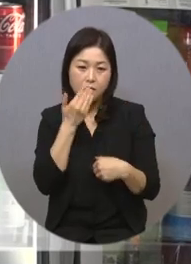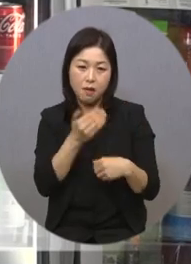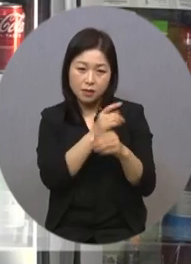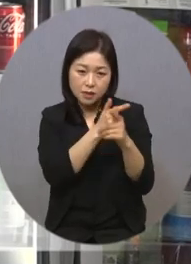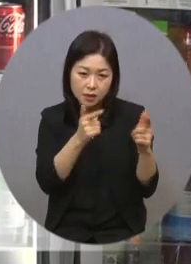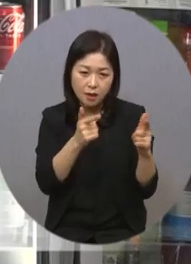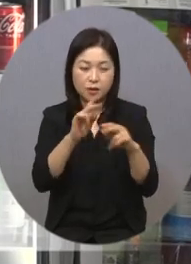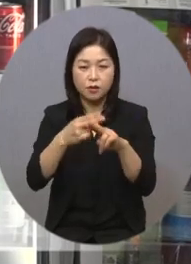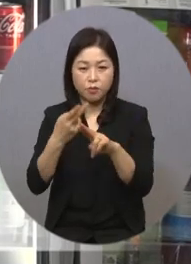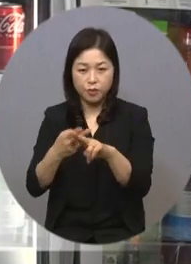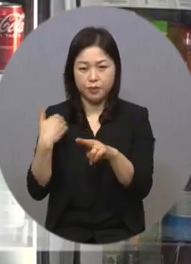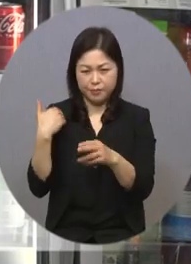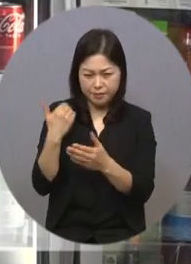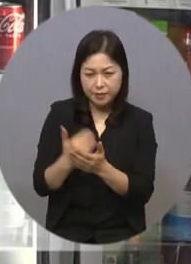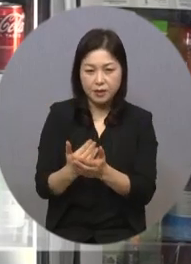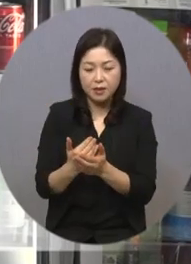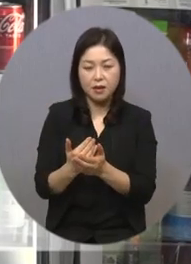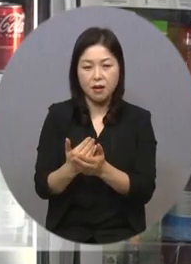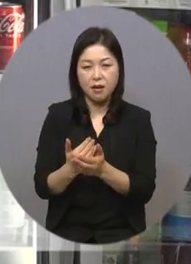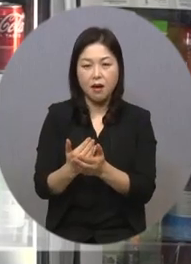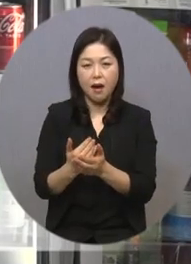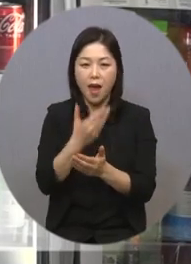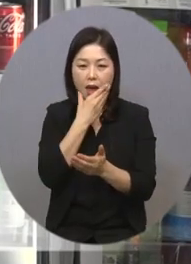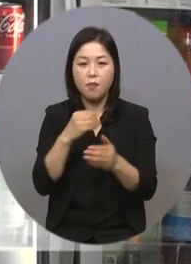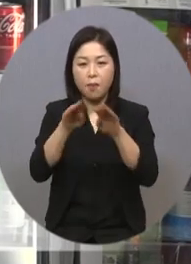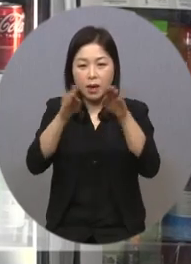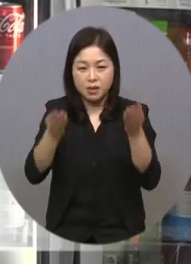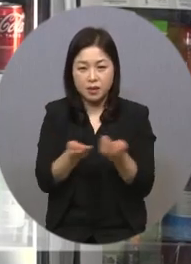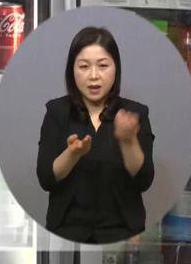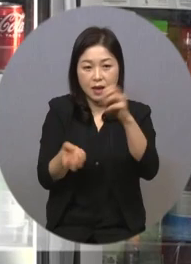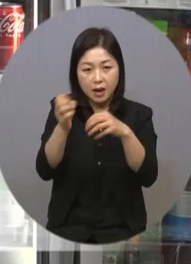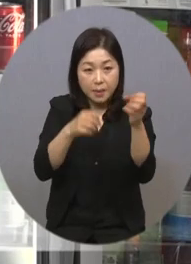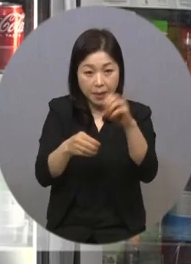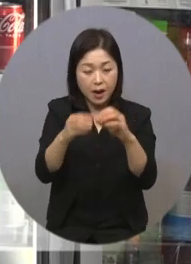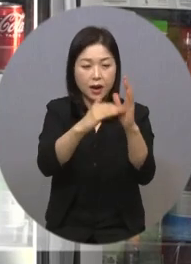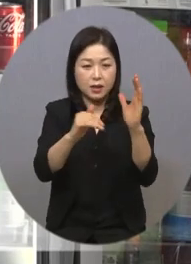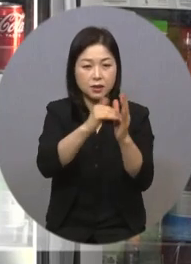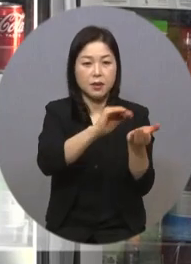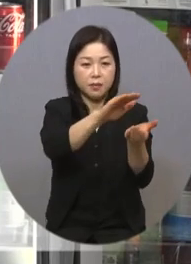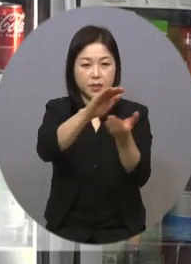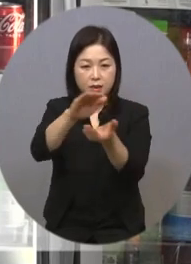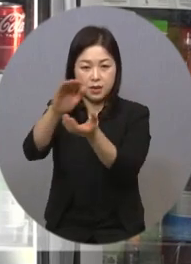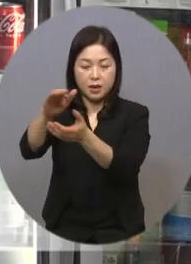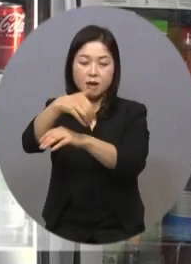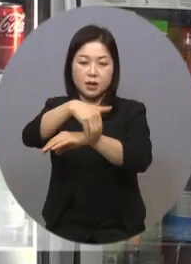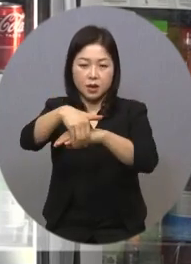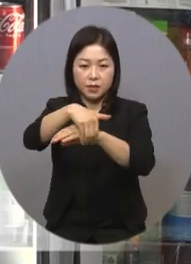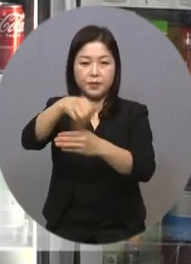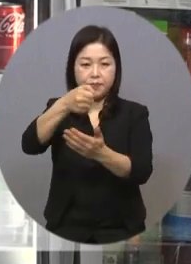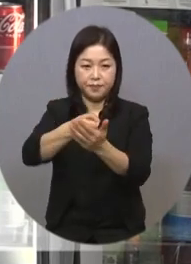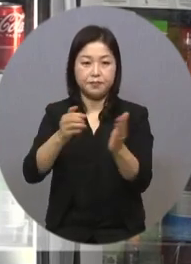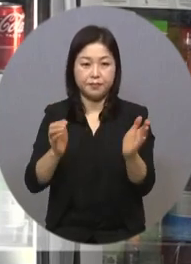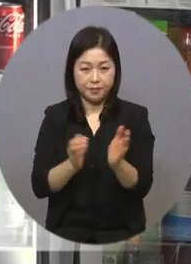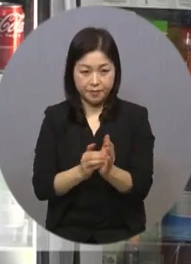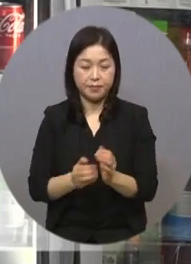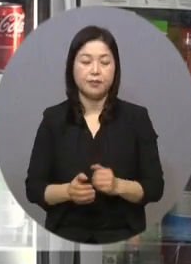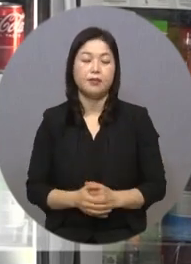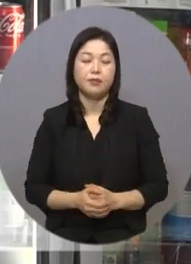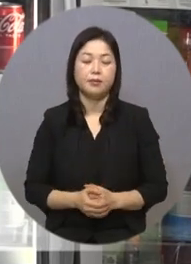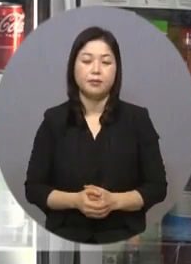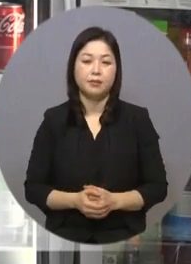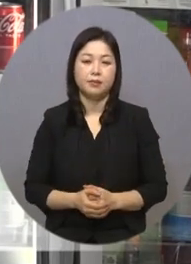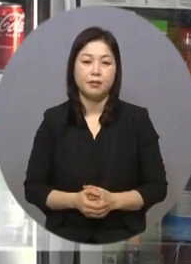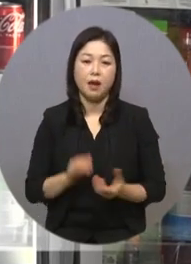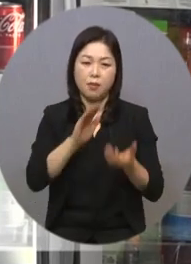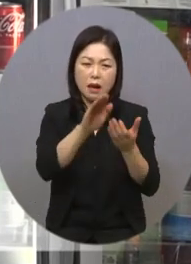푸짐한 상품을 저희가 햇빛박스에 담아서 각 가정에 배달을 해드리기로 그렇게 계획을 세웠고요.